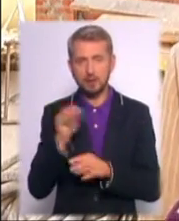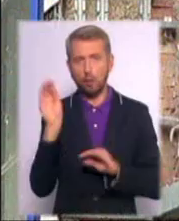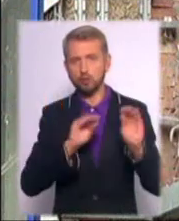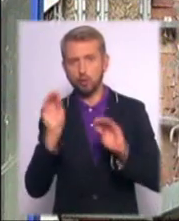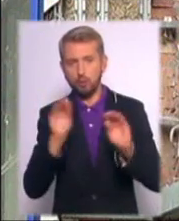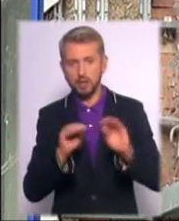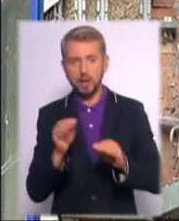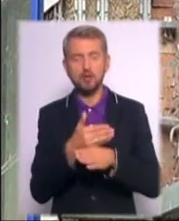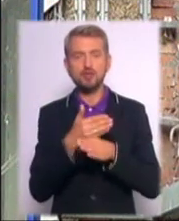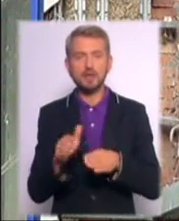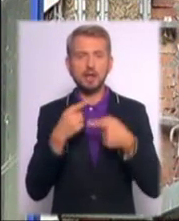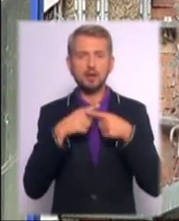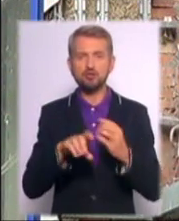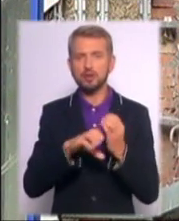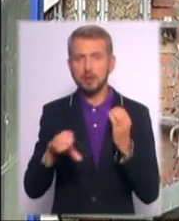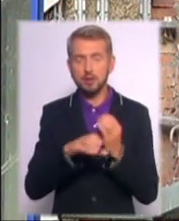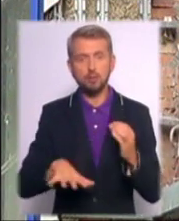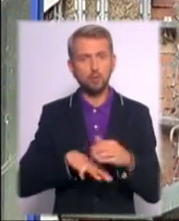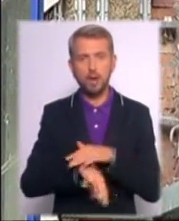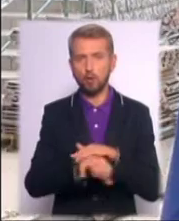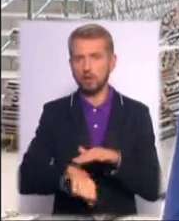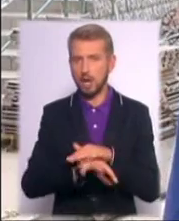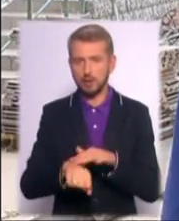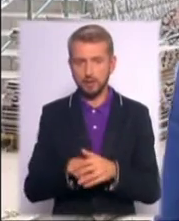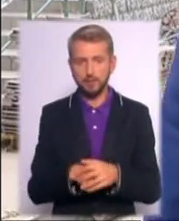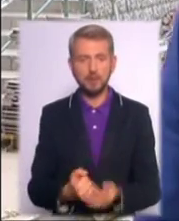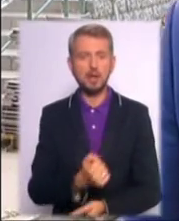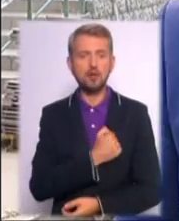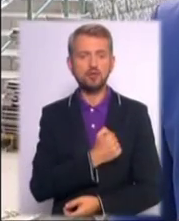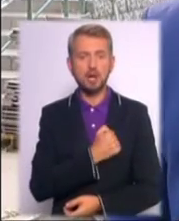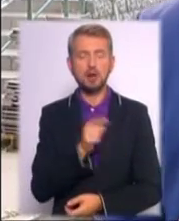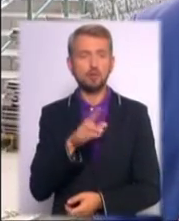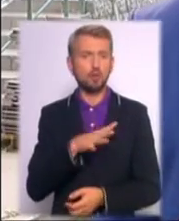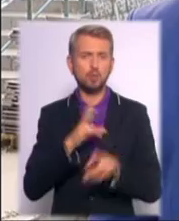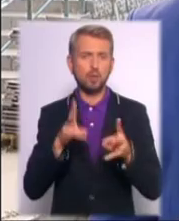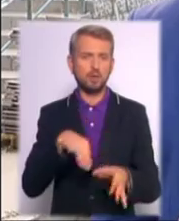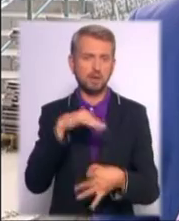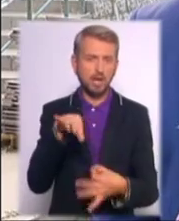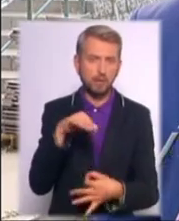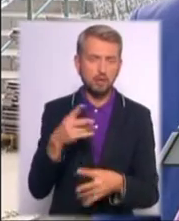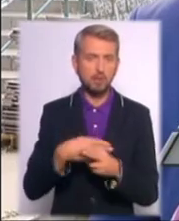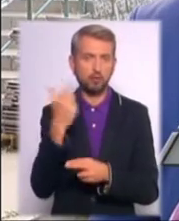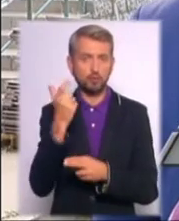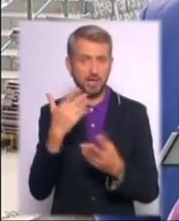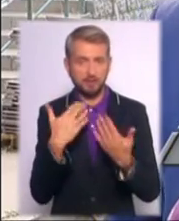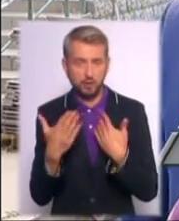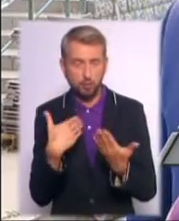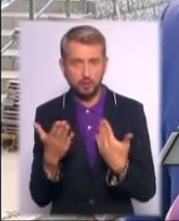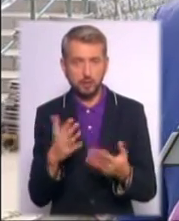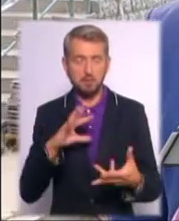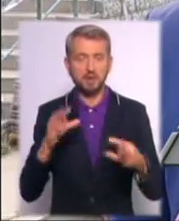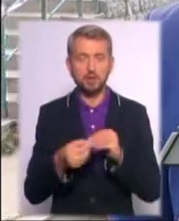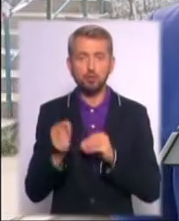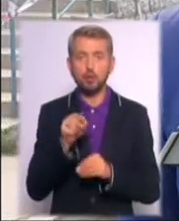оздоблення. Частина інженерії була розкрадена. На жаль, воно було закинуто, без господарські відносини такого привели до того, що